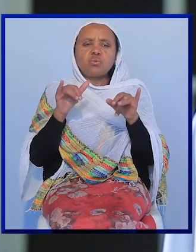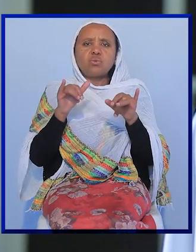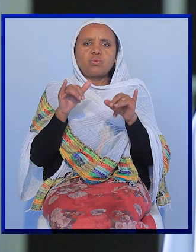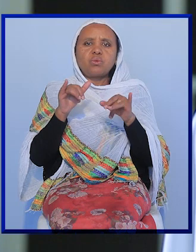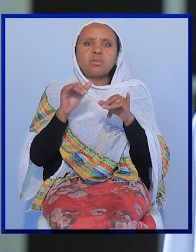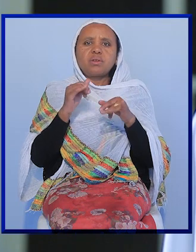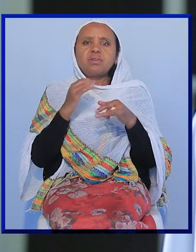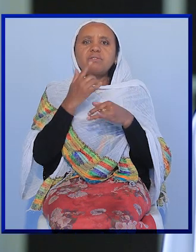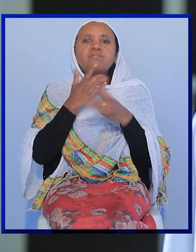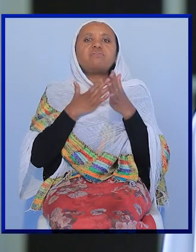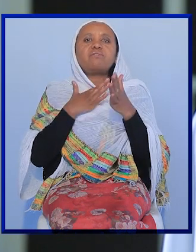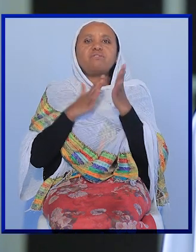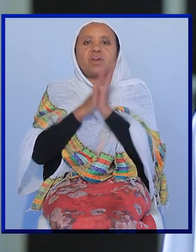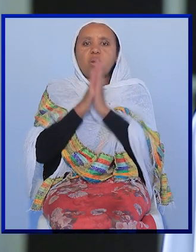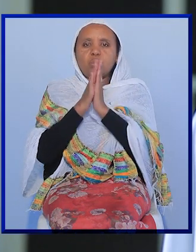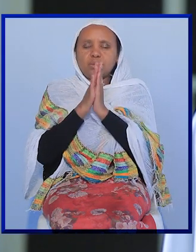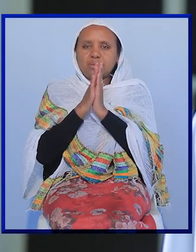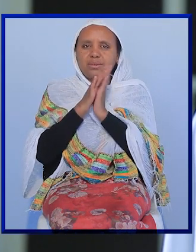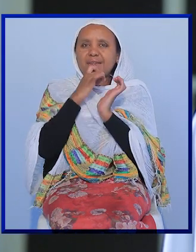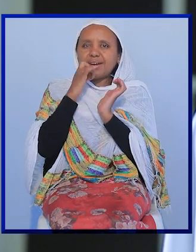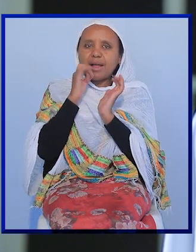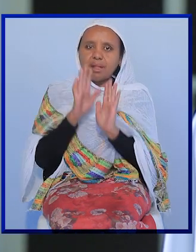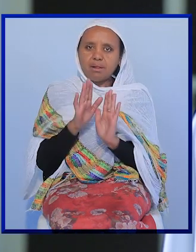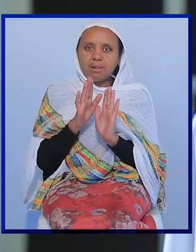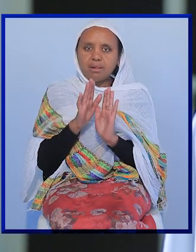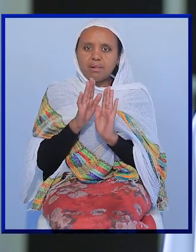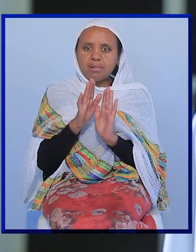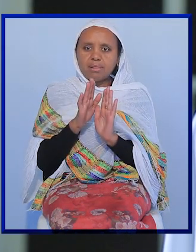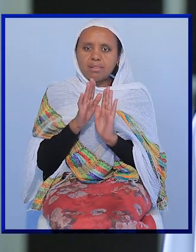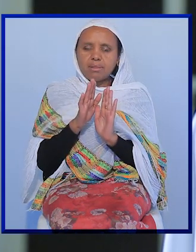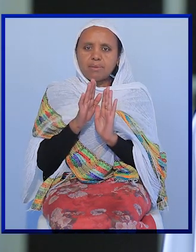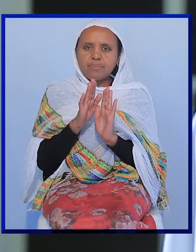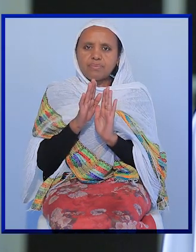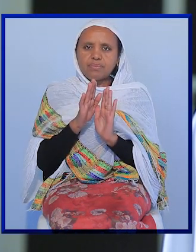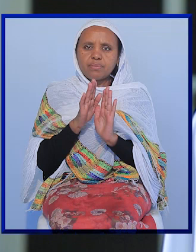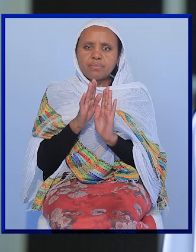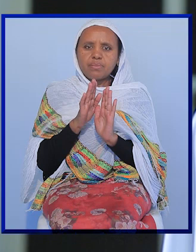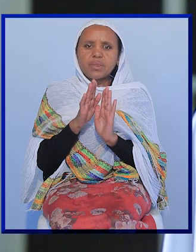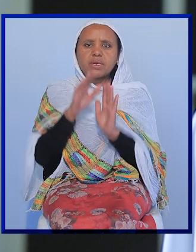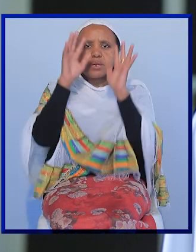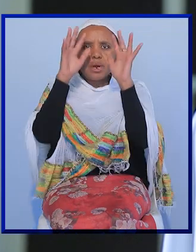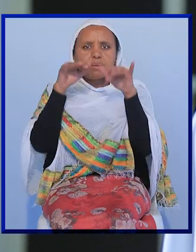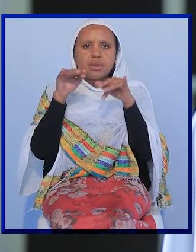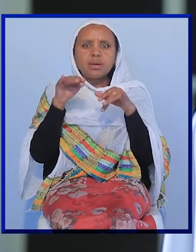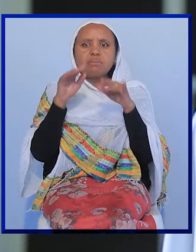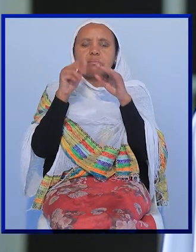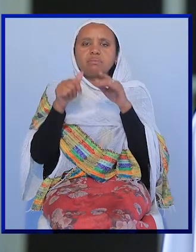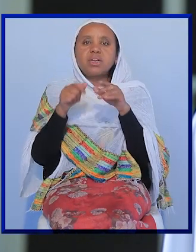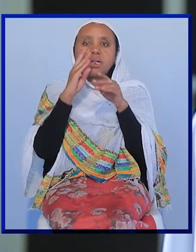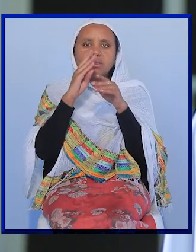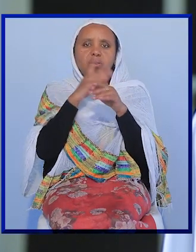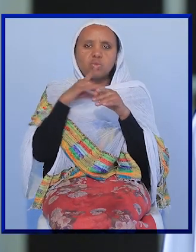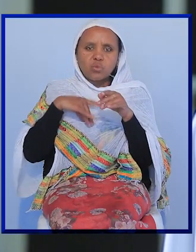ይለበልባታል፣ የበዛ ኃጢአትም ያደርቃታል። የኃጢአት ማለት አጣን ዝናበ ምህረት ክርስቶስን ፀሐይ